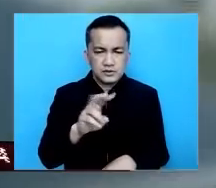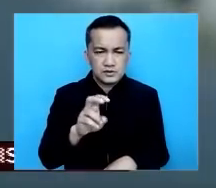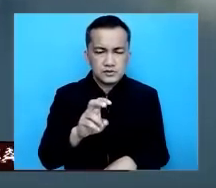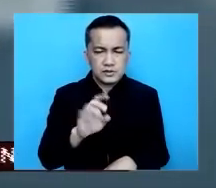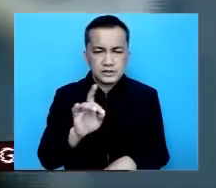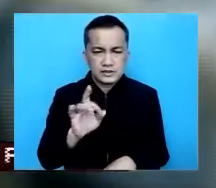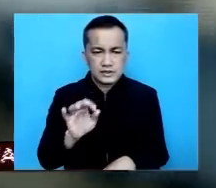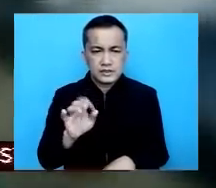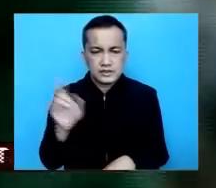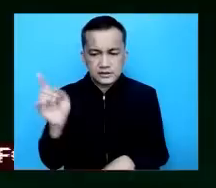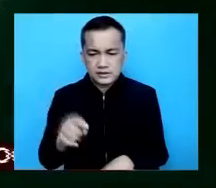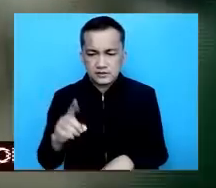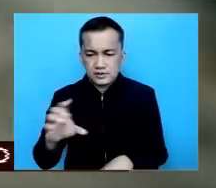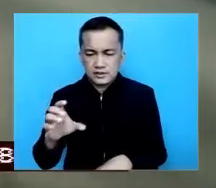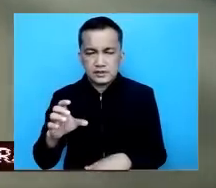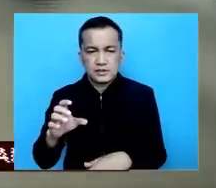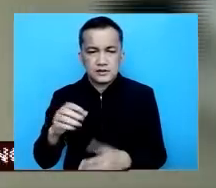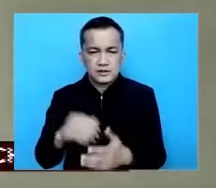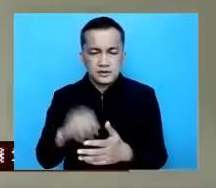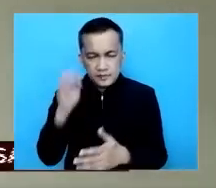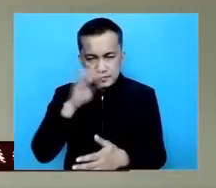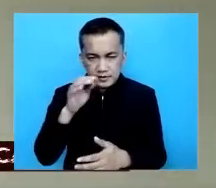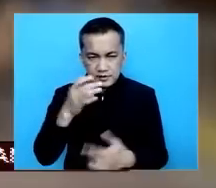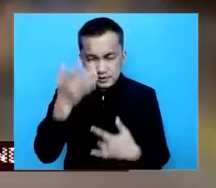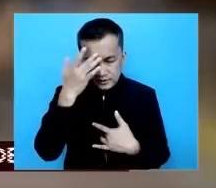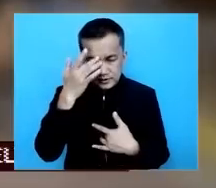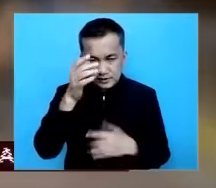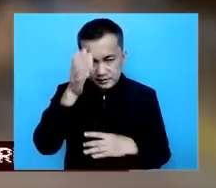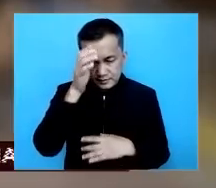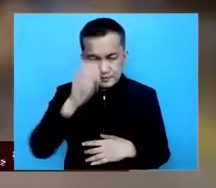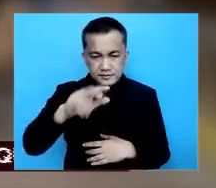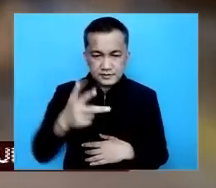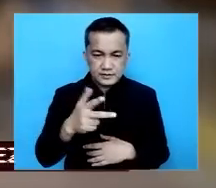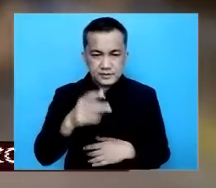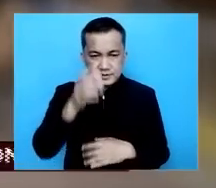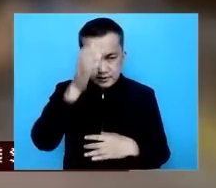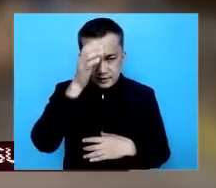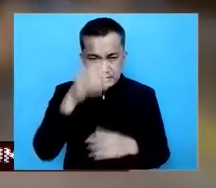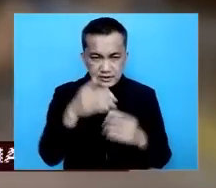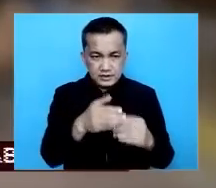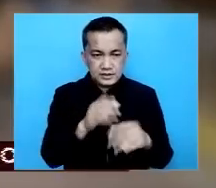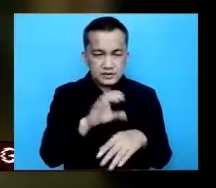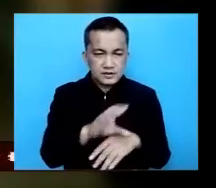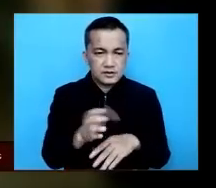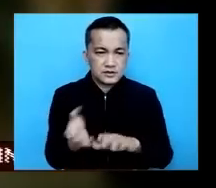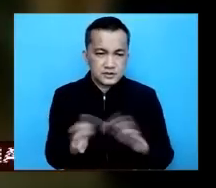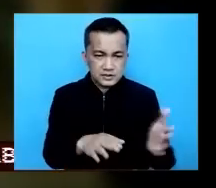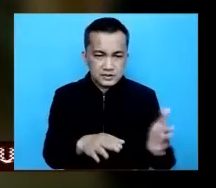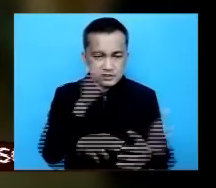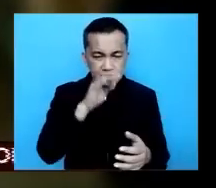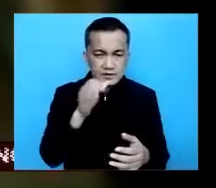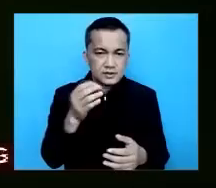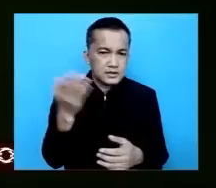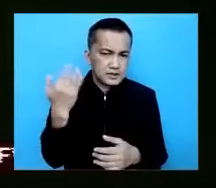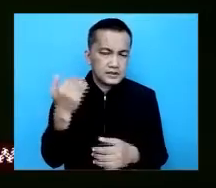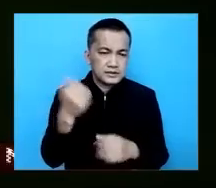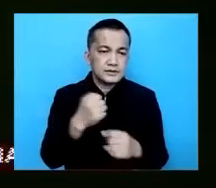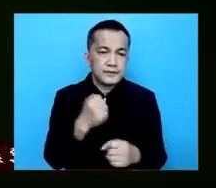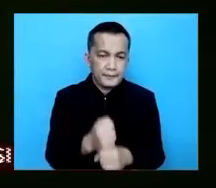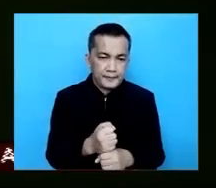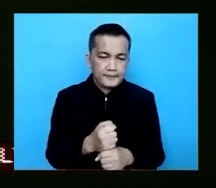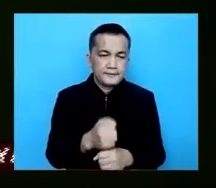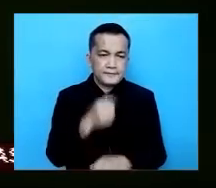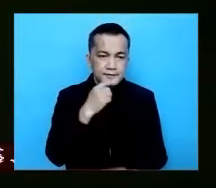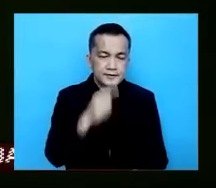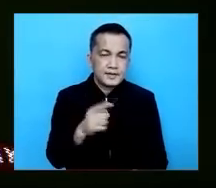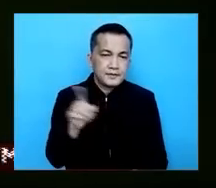100,000 Pilipino ang tinatamaan ng cancer. Ikatlo rin ang cancer sa leading causes of death sa mga Pilipino nitong nakaraang taon. Ayon naman